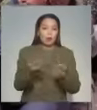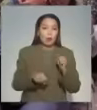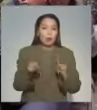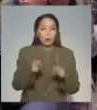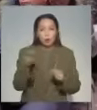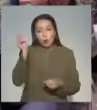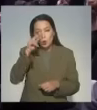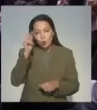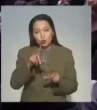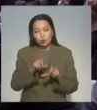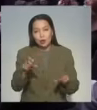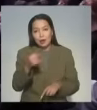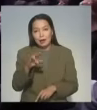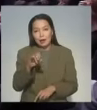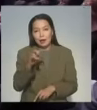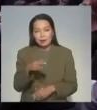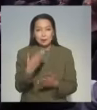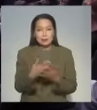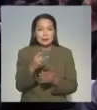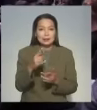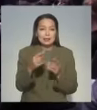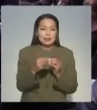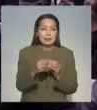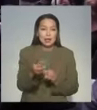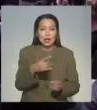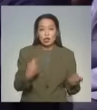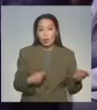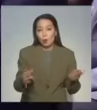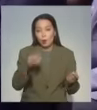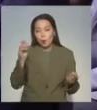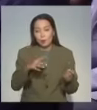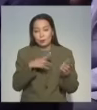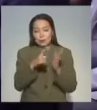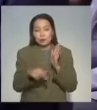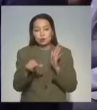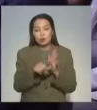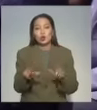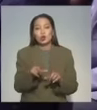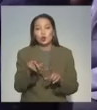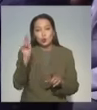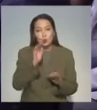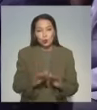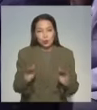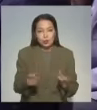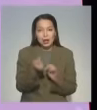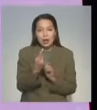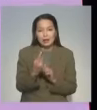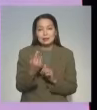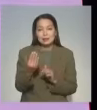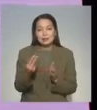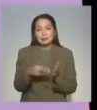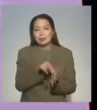бесплатно учиться в школе «Айканат». К примеру, из 10 районов Жамбылской области приехали 76 учеников. 11 из них